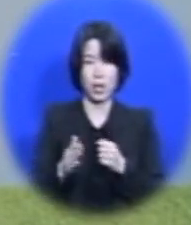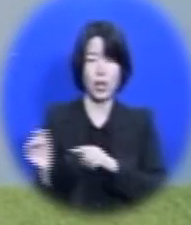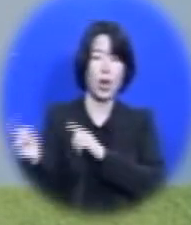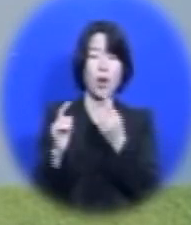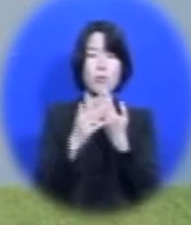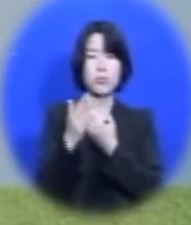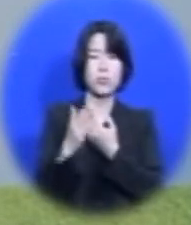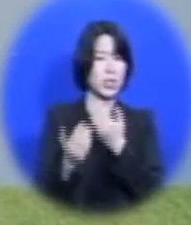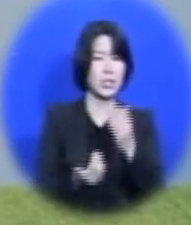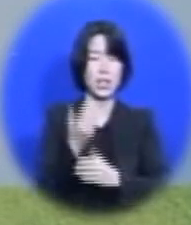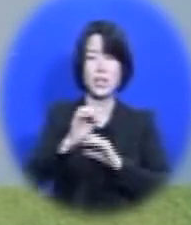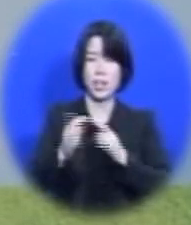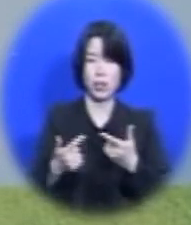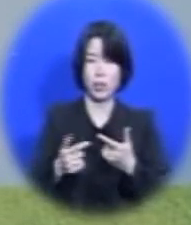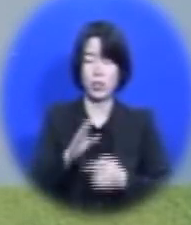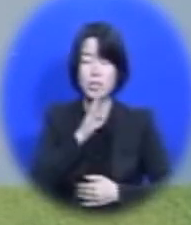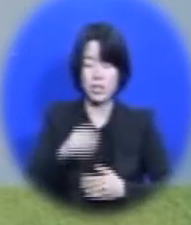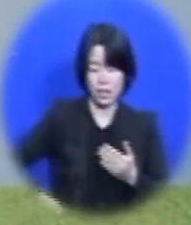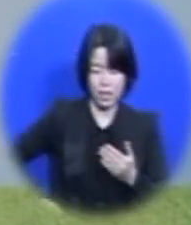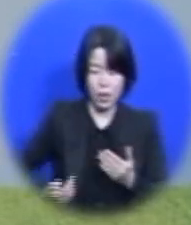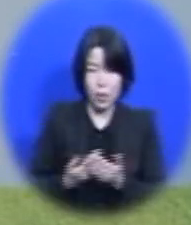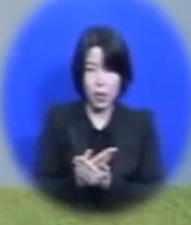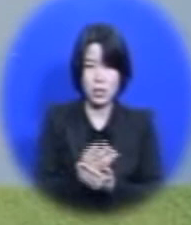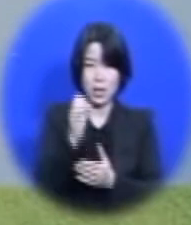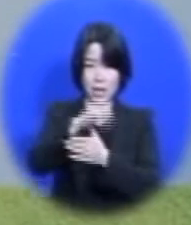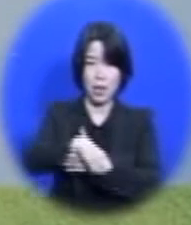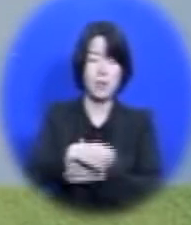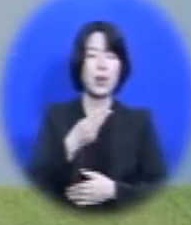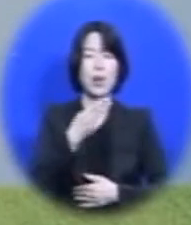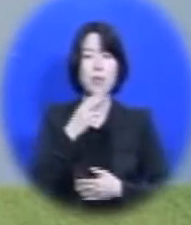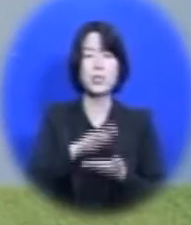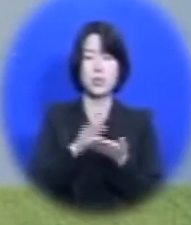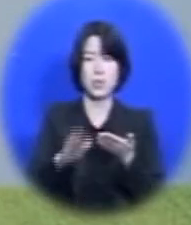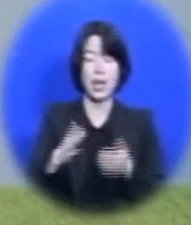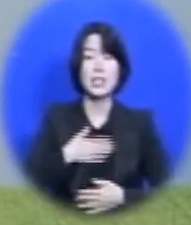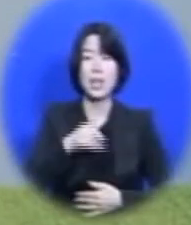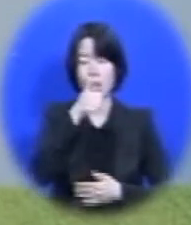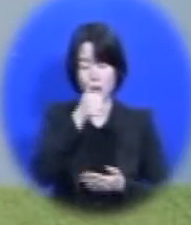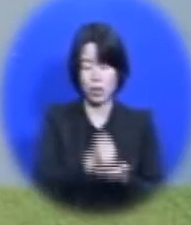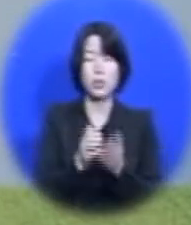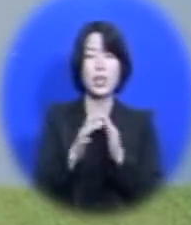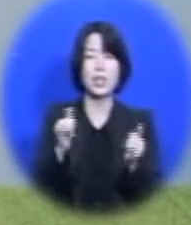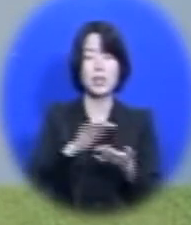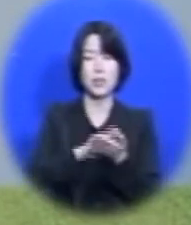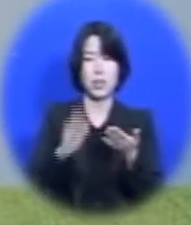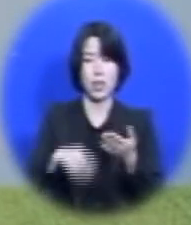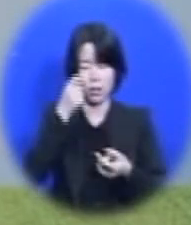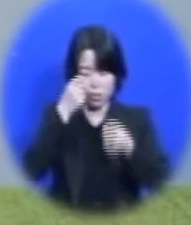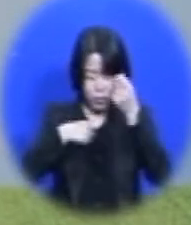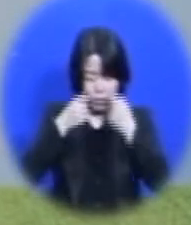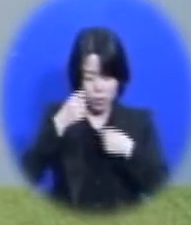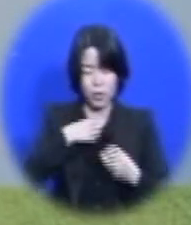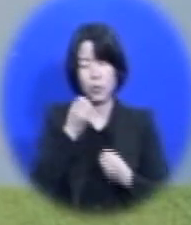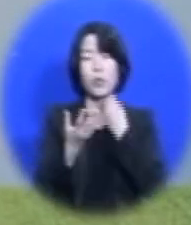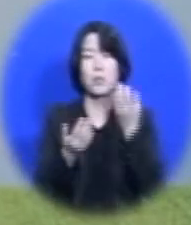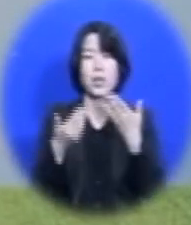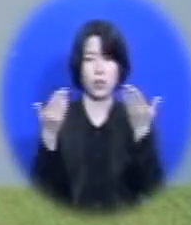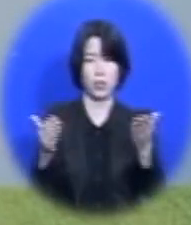않았고 진정한 회심의 열매가 맺을 수가 없었습니다. 제가 죄인입니다. 눈물로